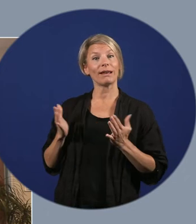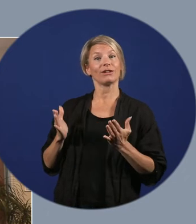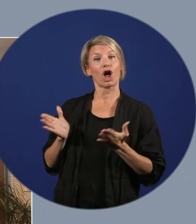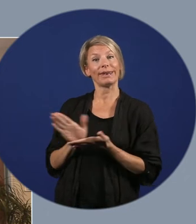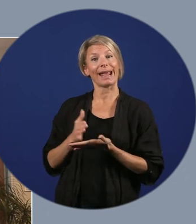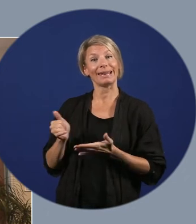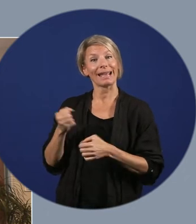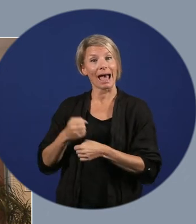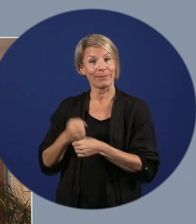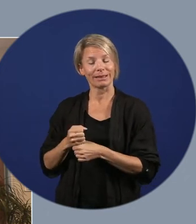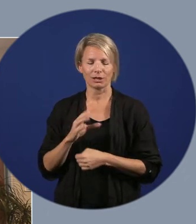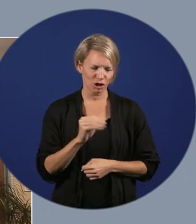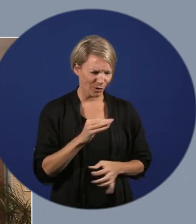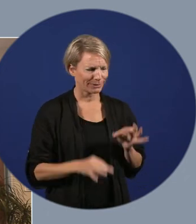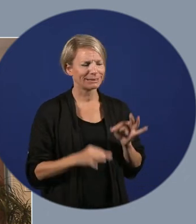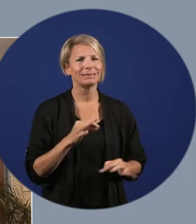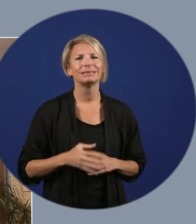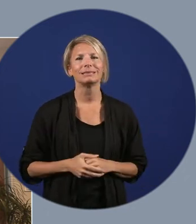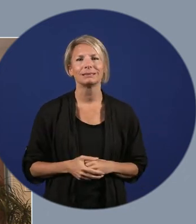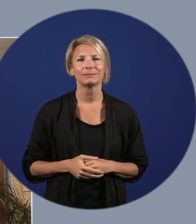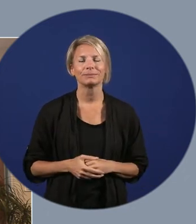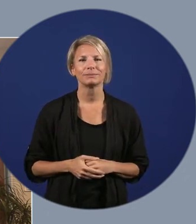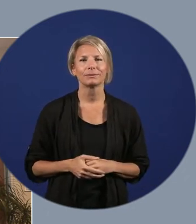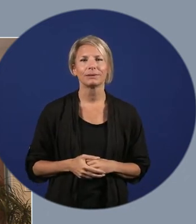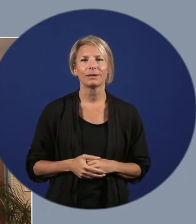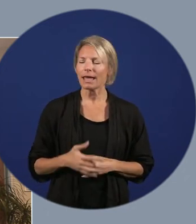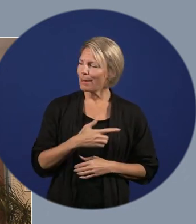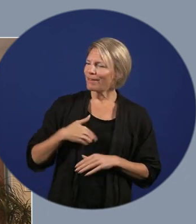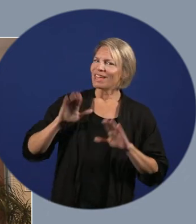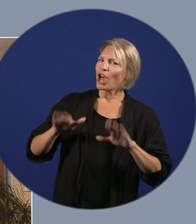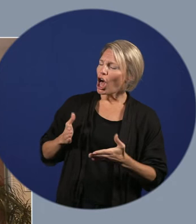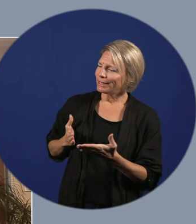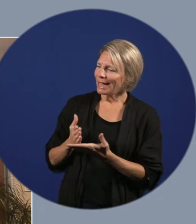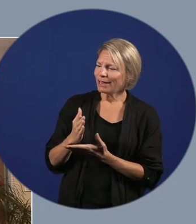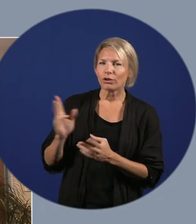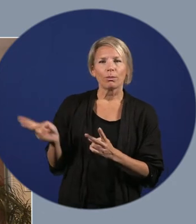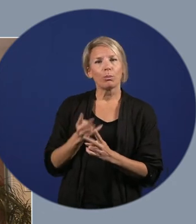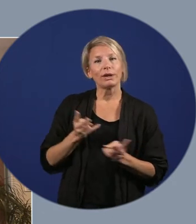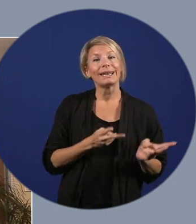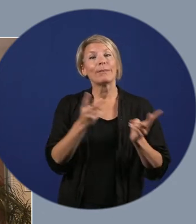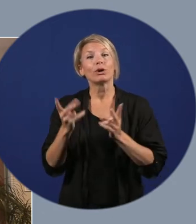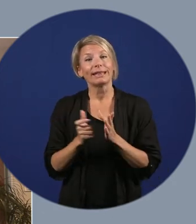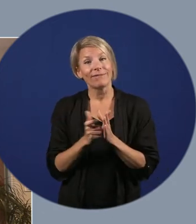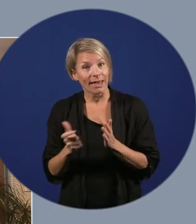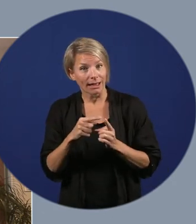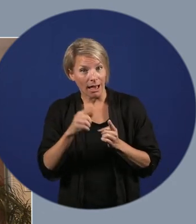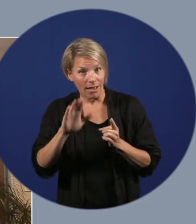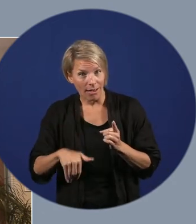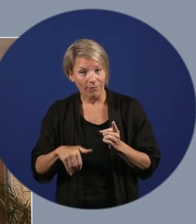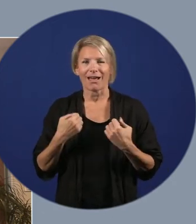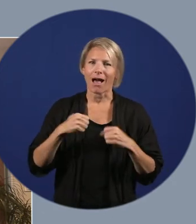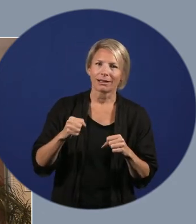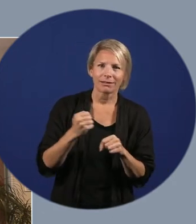arbetet. Ja, men vi har ju genomfört både en demokrativecka med ett aktivt